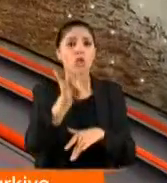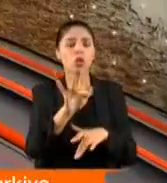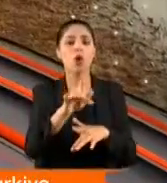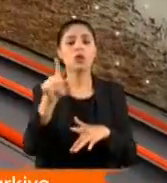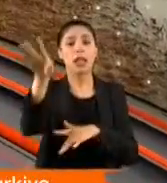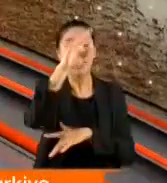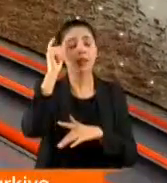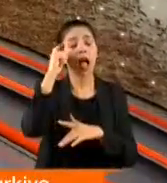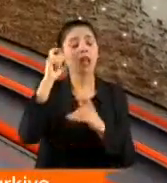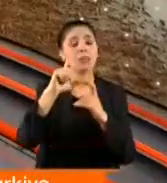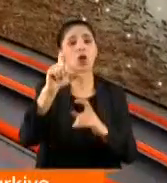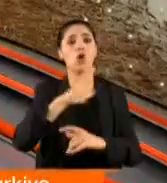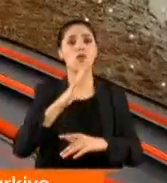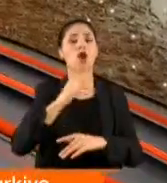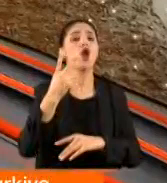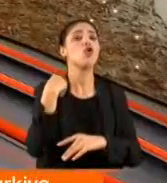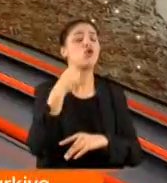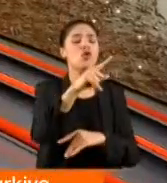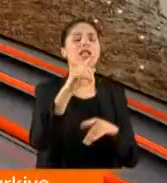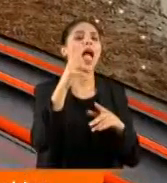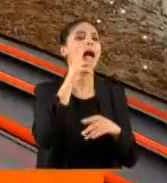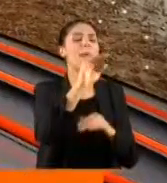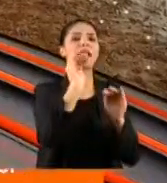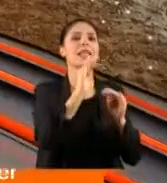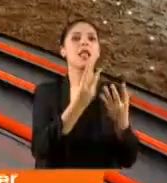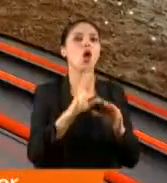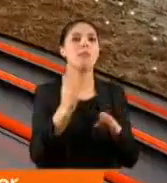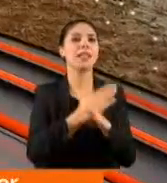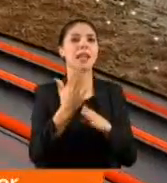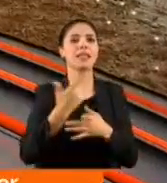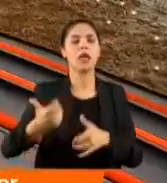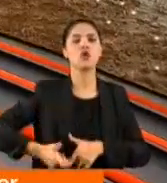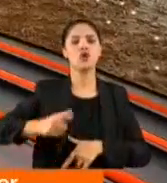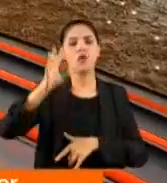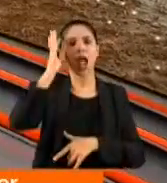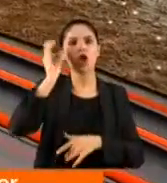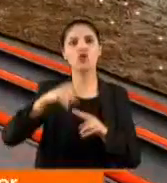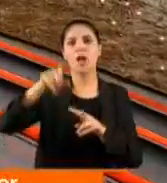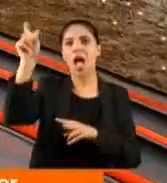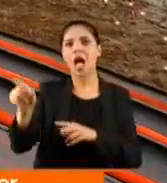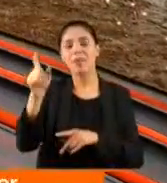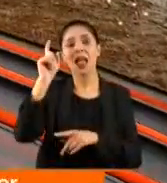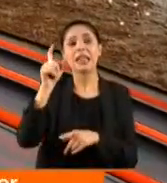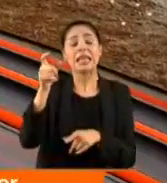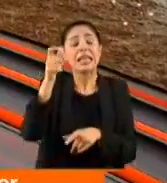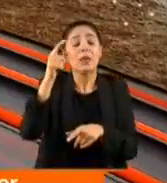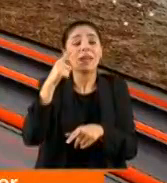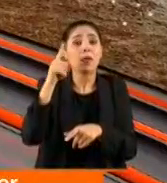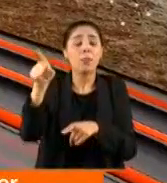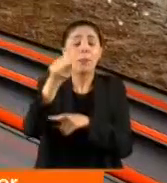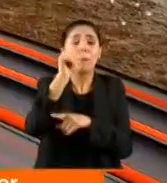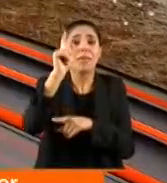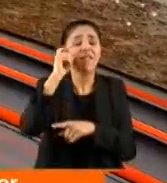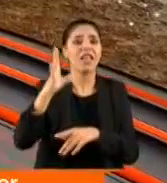soru akla geliyor. Rusya Ermenistan'a neden arka çıkmadı? Güvenlik uzmanı Abdullah Ağar'ın çok ilgi çekici bir cevabı var bu soruya.